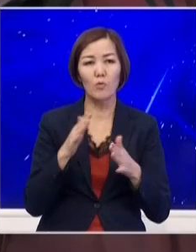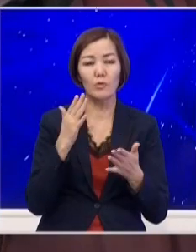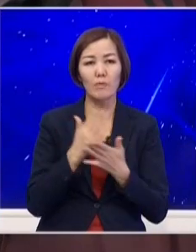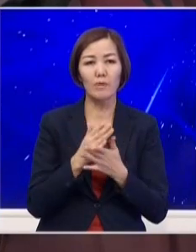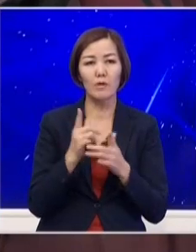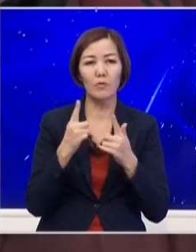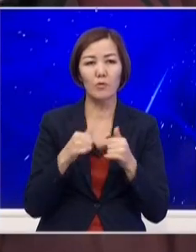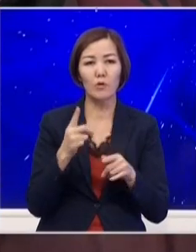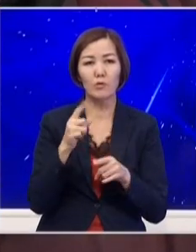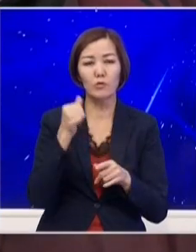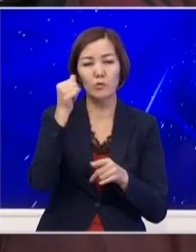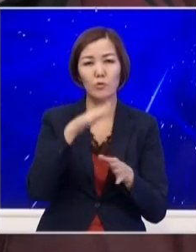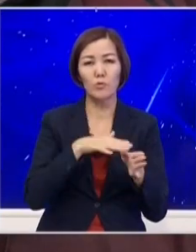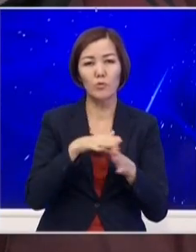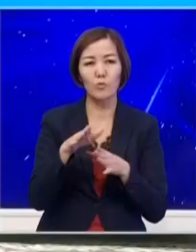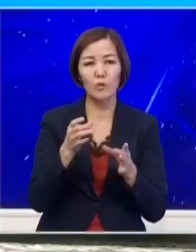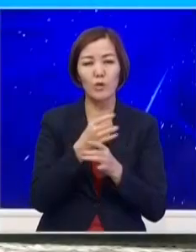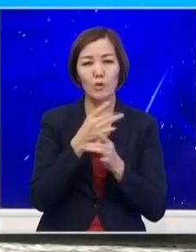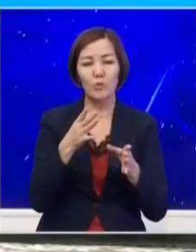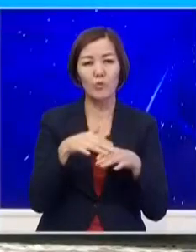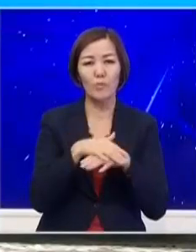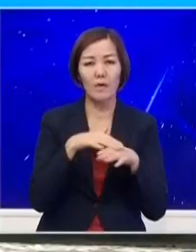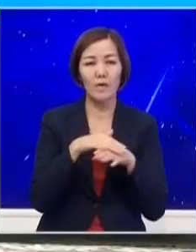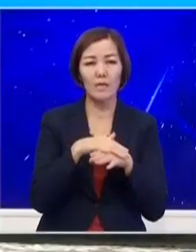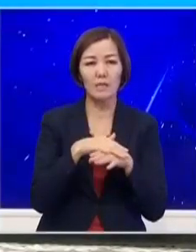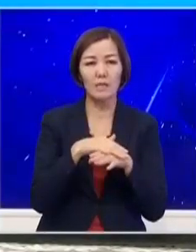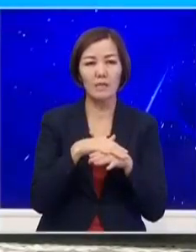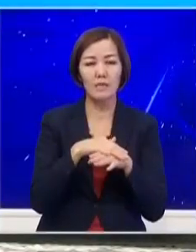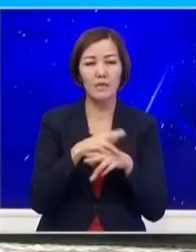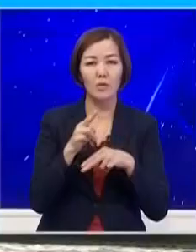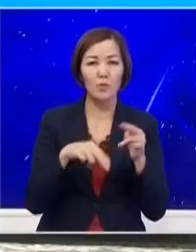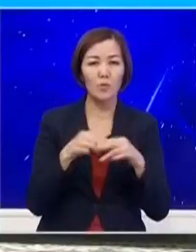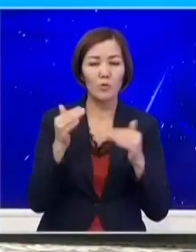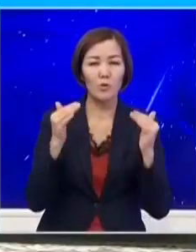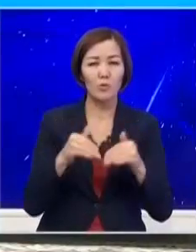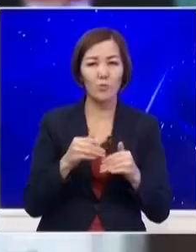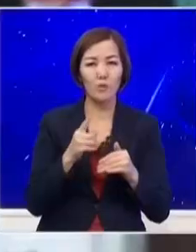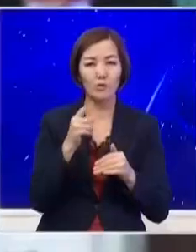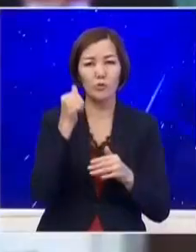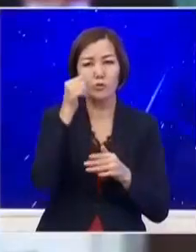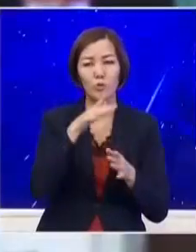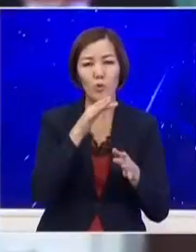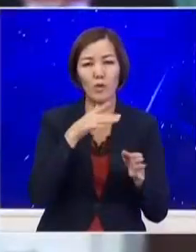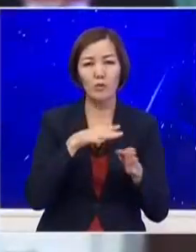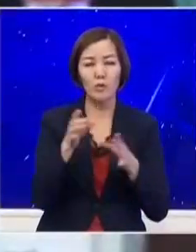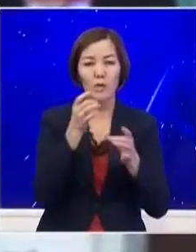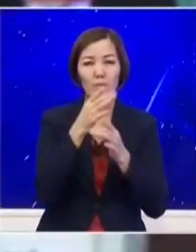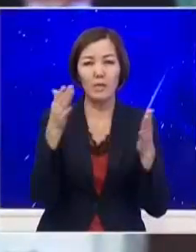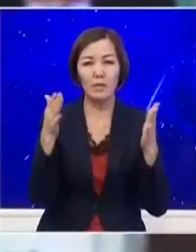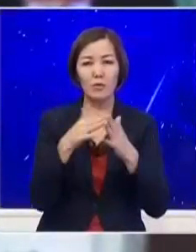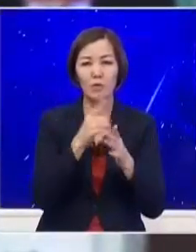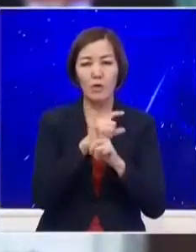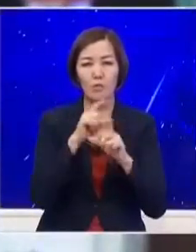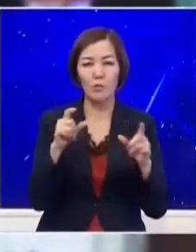құрылғанына 100 жыл толуын тойлағалы отырған жұрттың еңсесі төмен. Өйткені ғасыр өтсе де аймақта не мәдениет үйі,